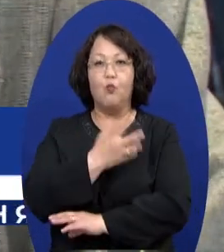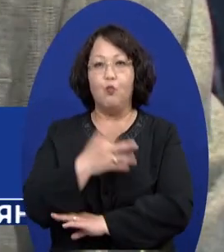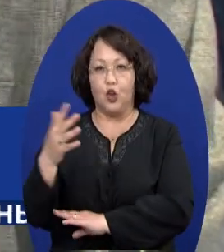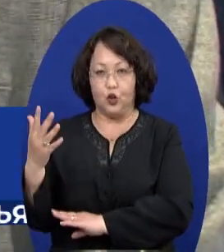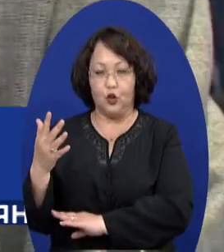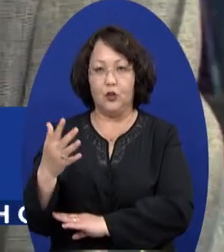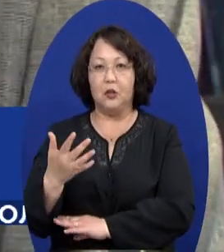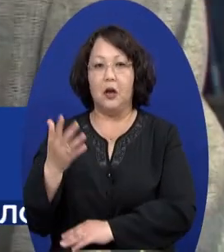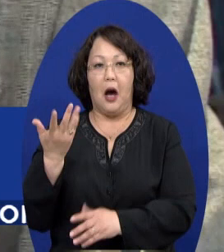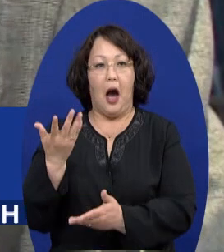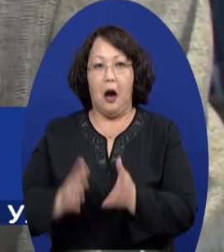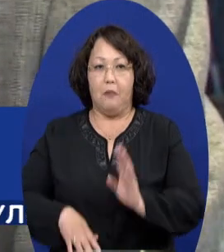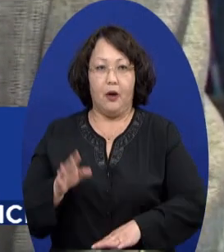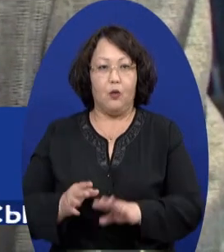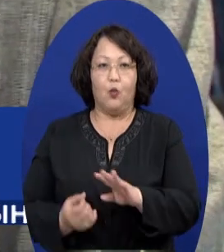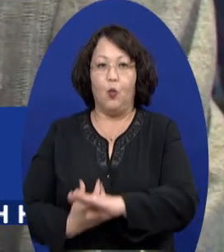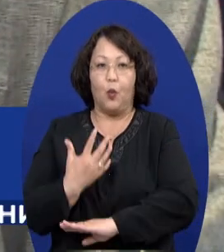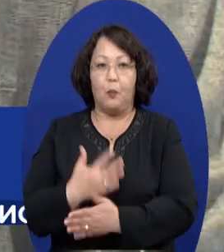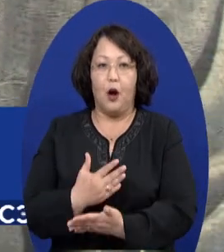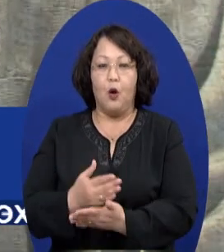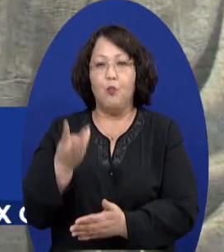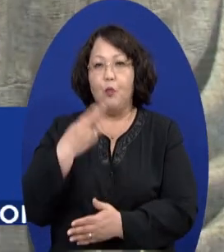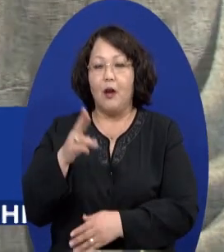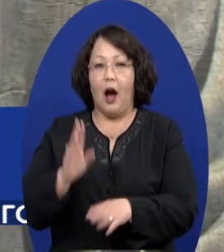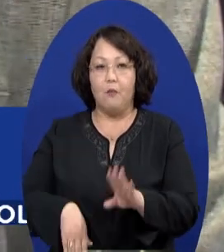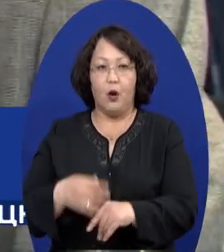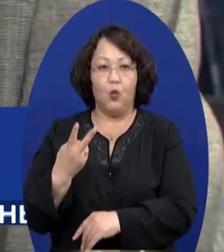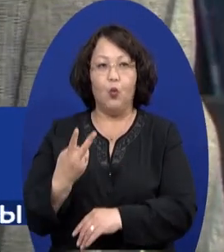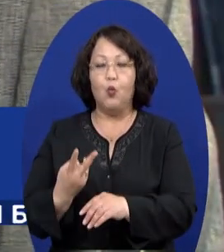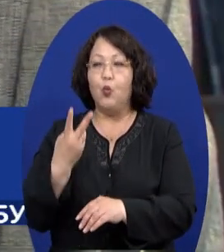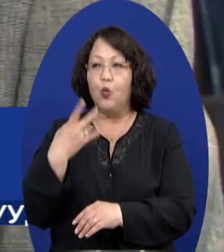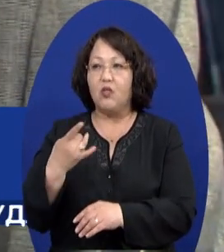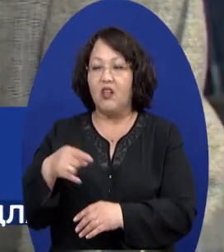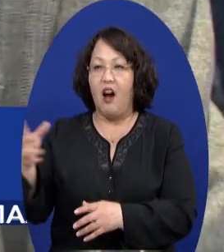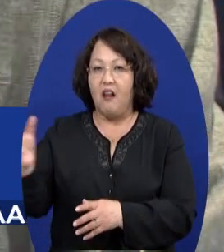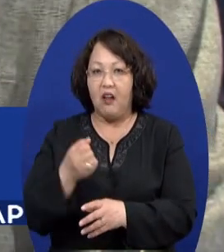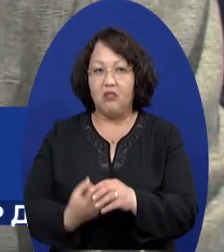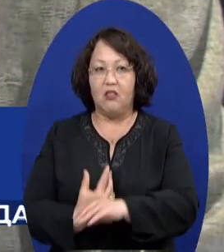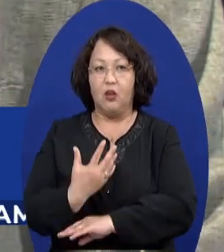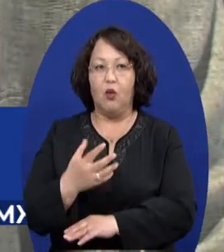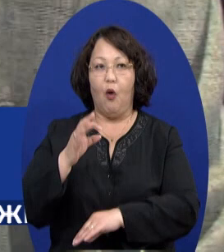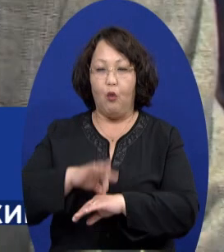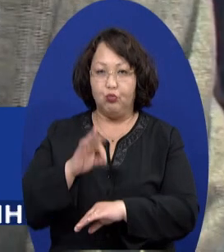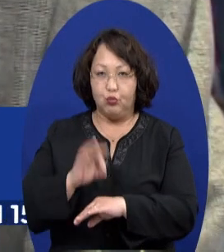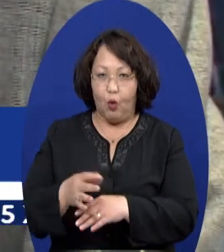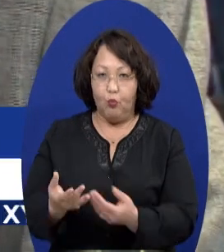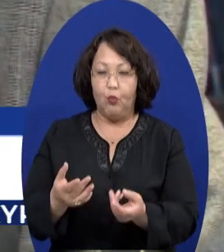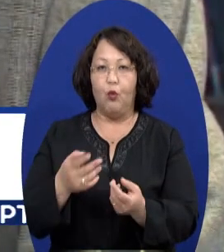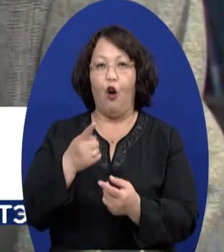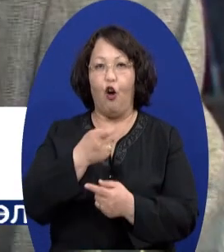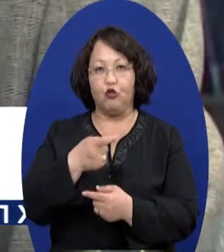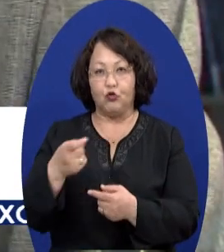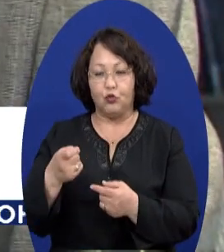одоо хаамаагүй ургаж байгаа моднаас хамаагүй өөр аваад тарвал тэр нь өвч төөч байж болдог, янз бүрийн хортон төөч байж